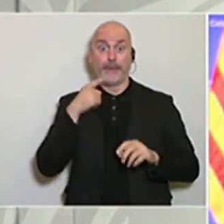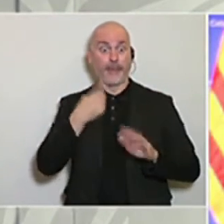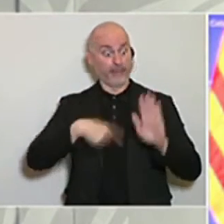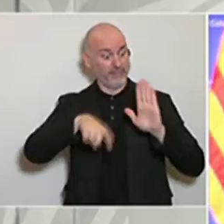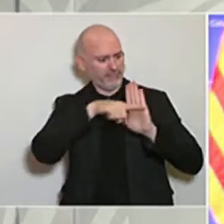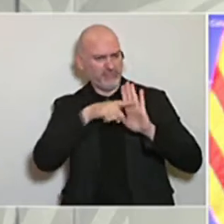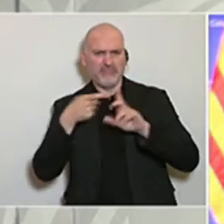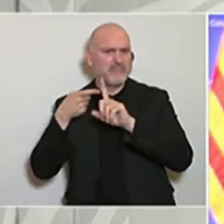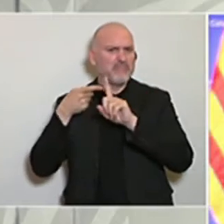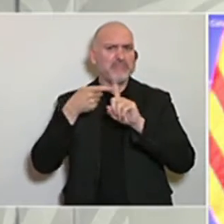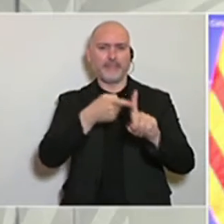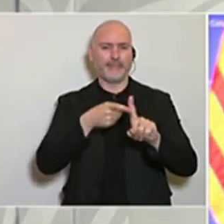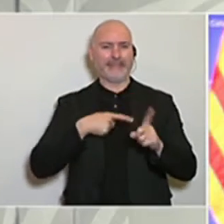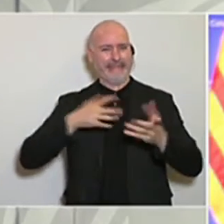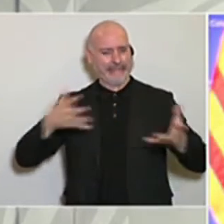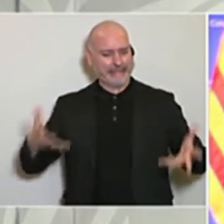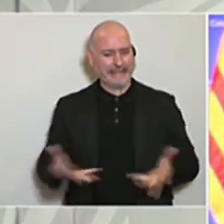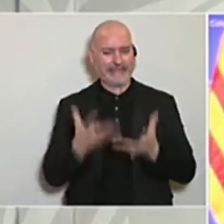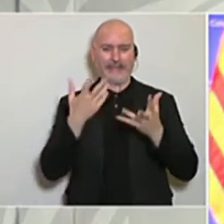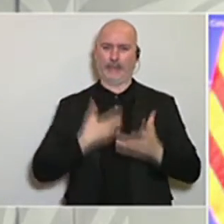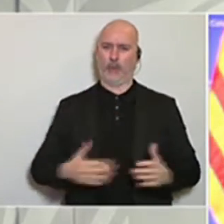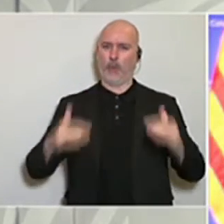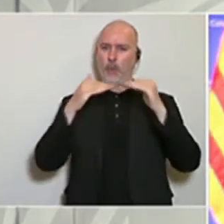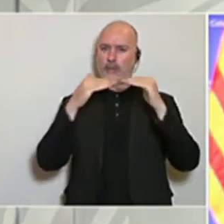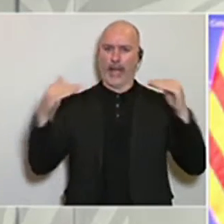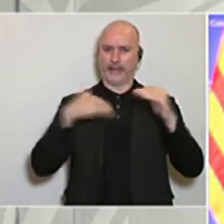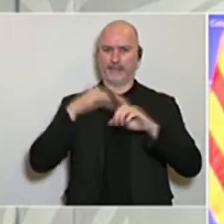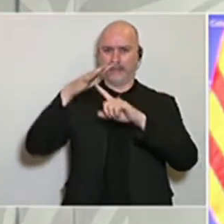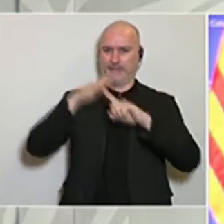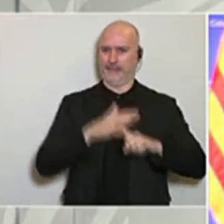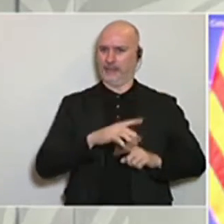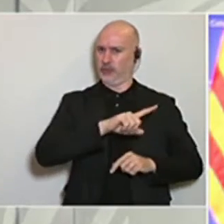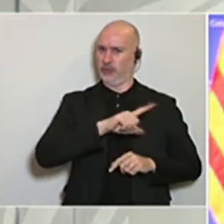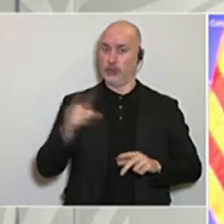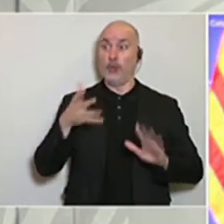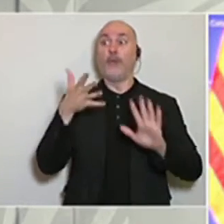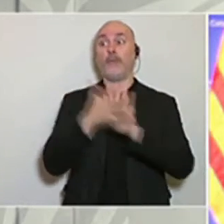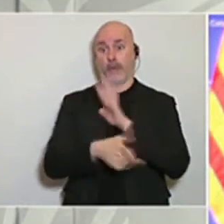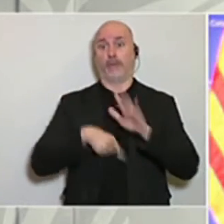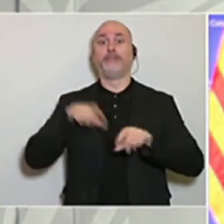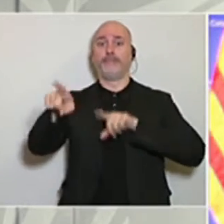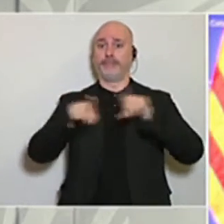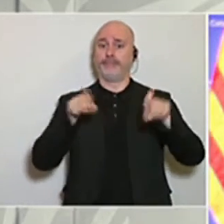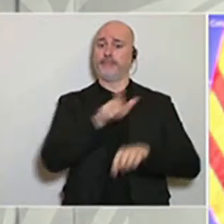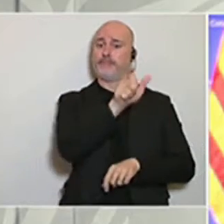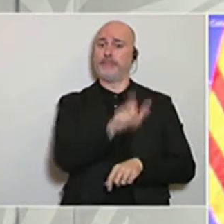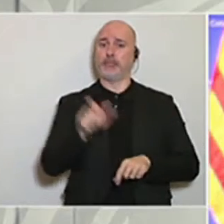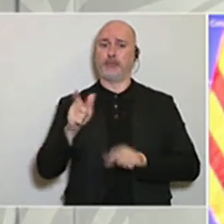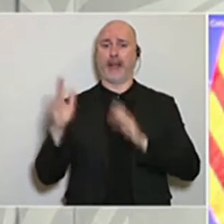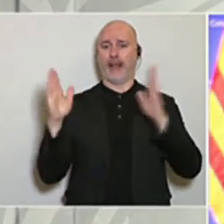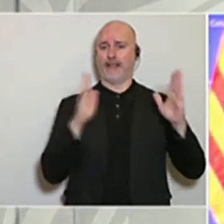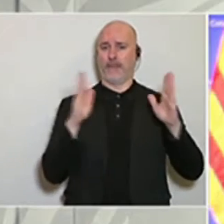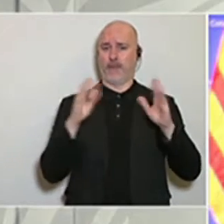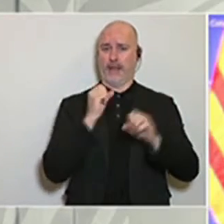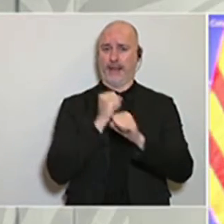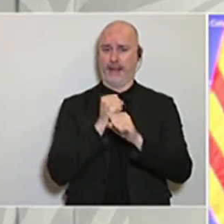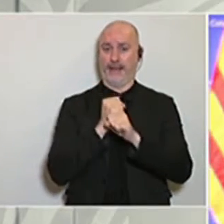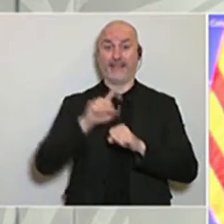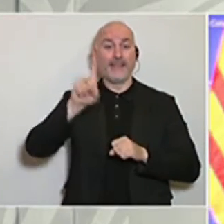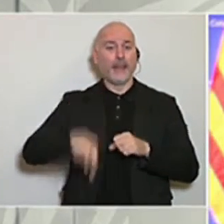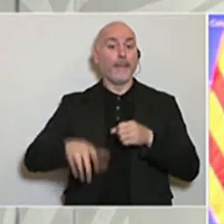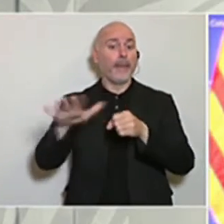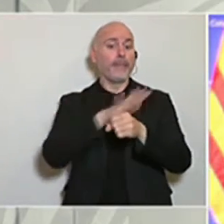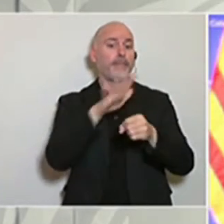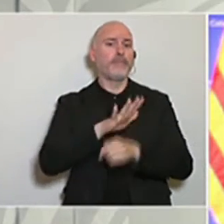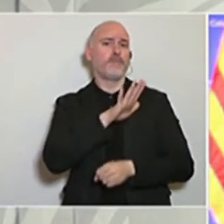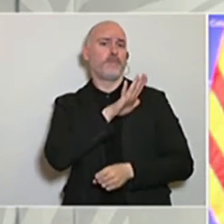la garantia dels principis d'igualtat i no discriminació en els processos de selecció de personal temporal i també la cobertura provisional